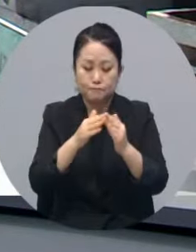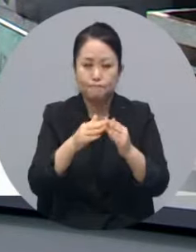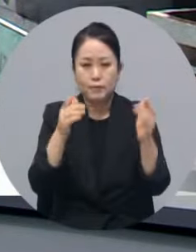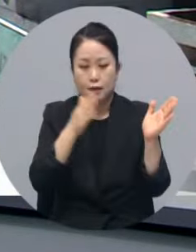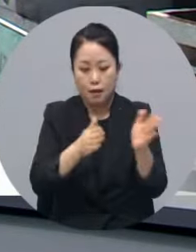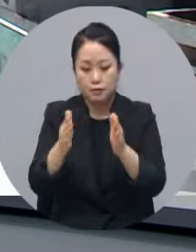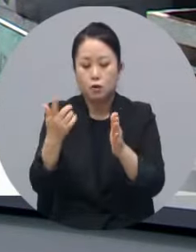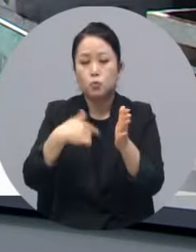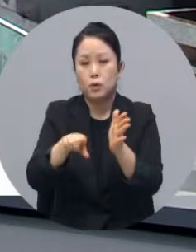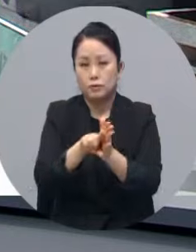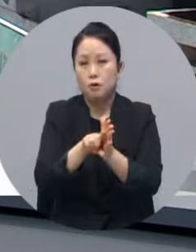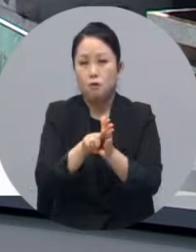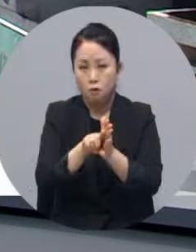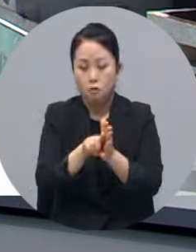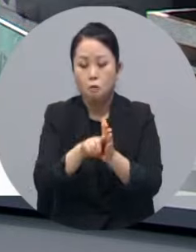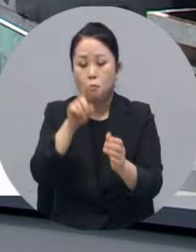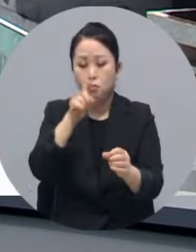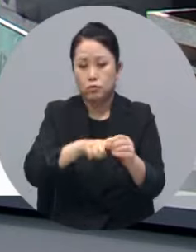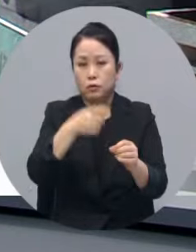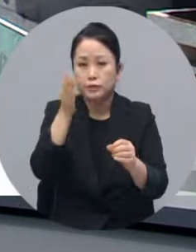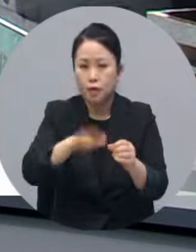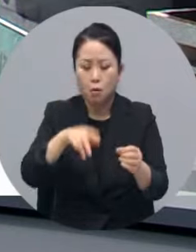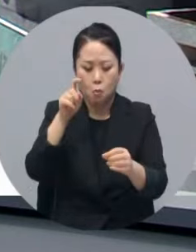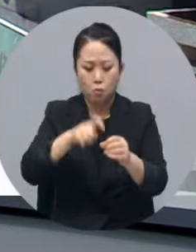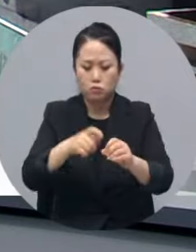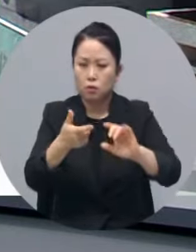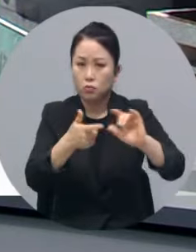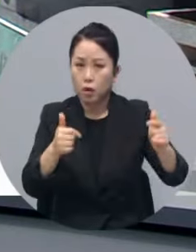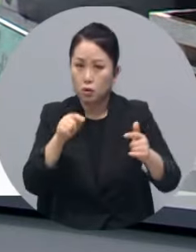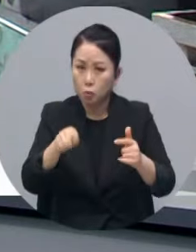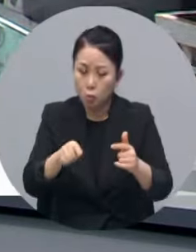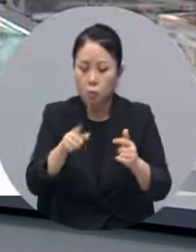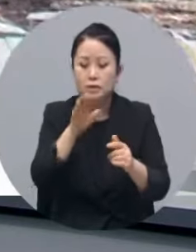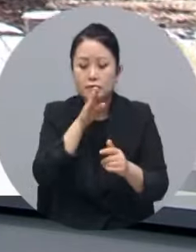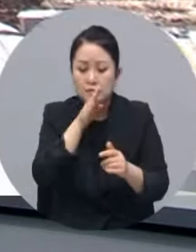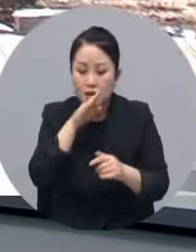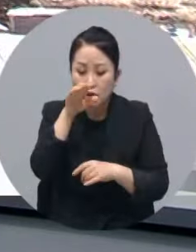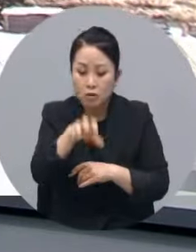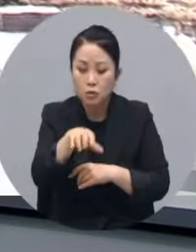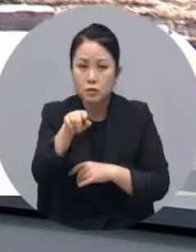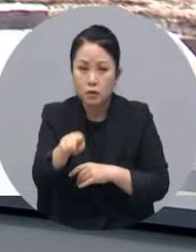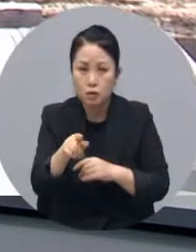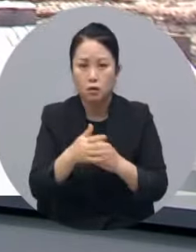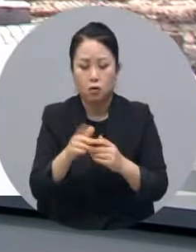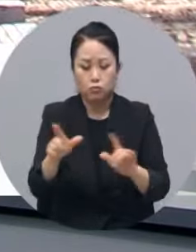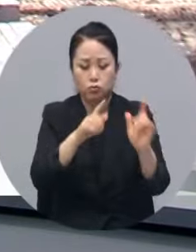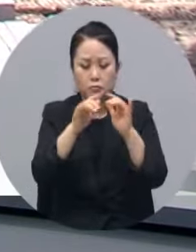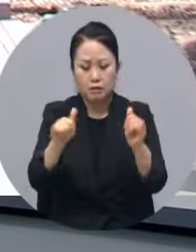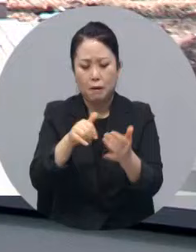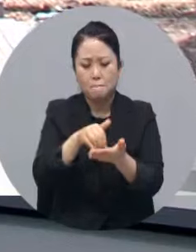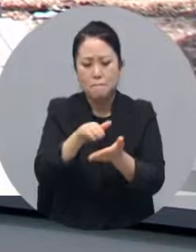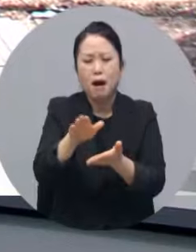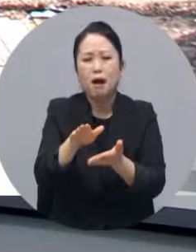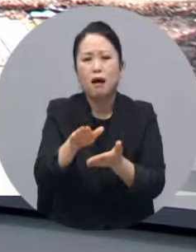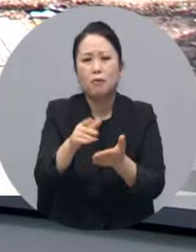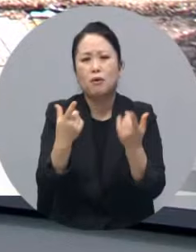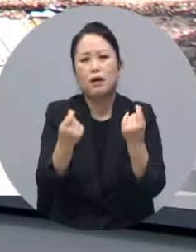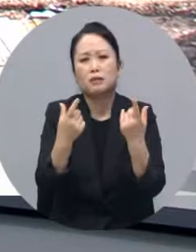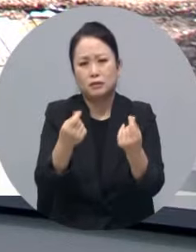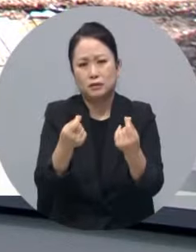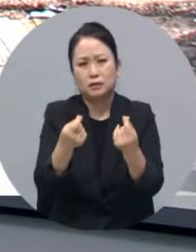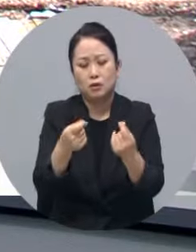건데요. 하지만 사업 목적과 달리 현실에선 이 주민들을 해당 지역에서 내쫓게 되는 부작용이 나타나고